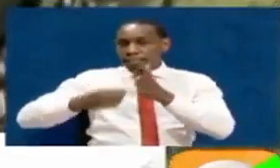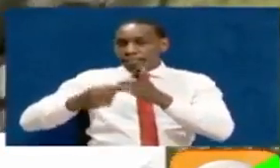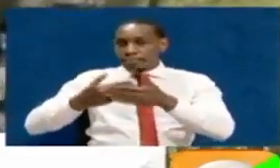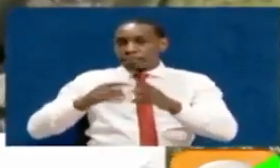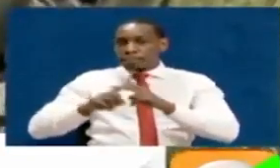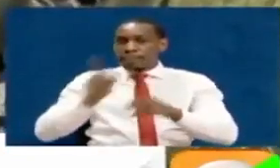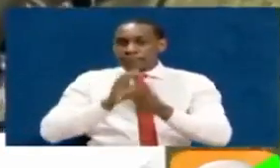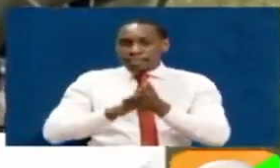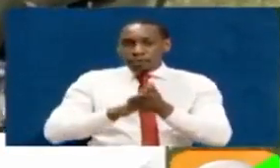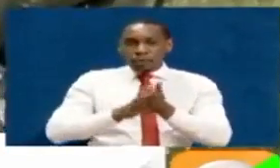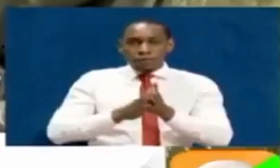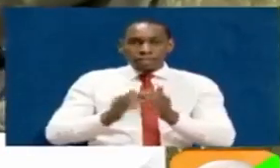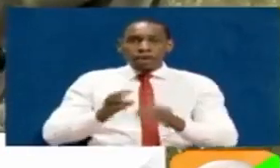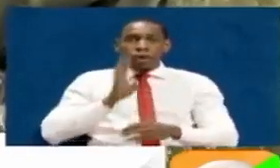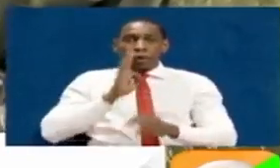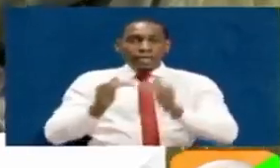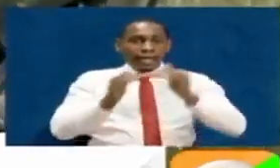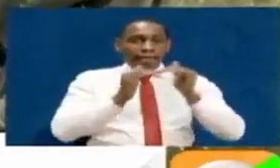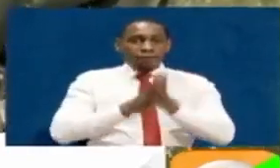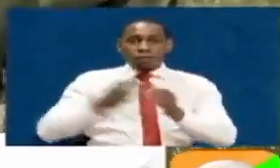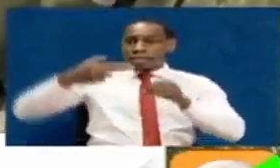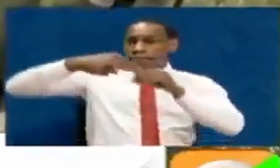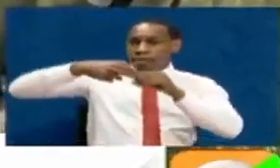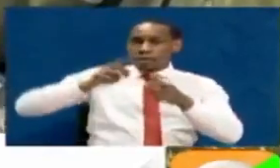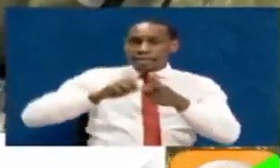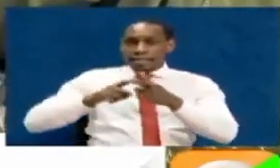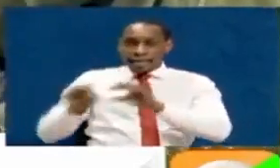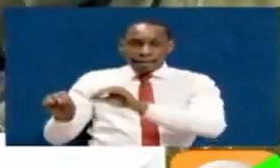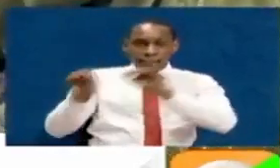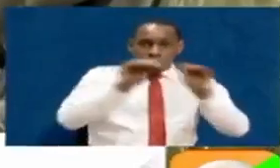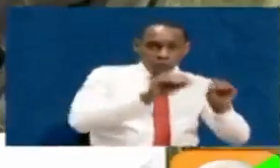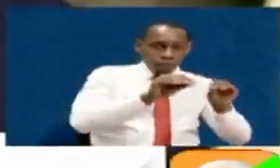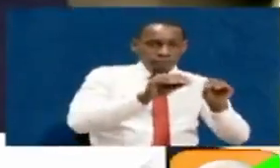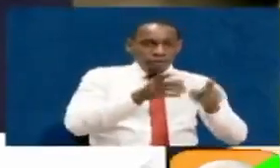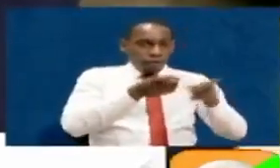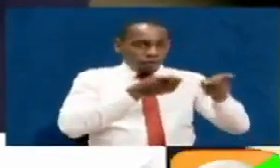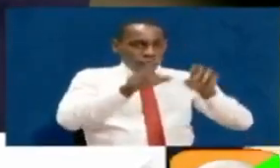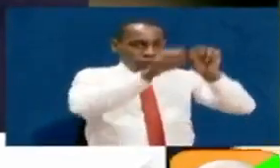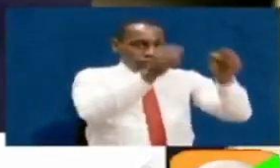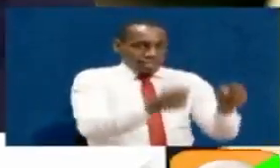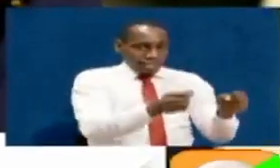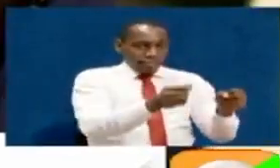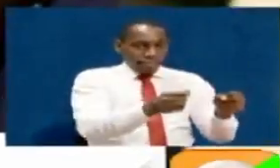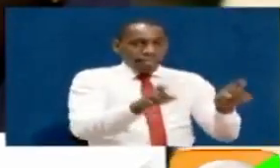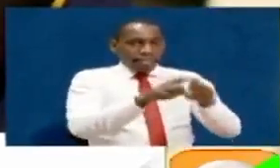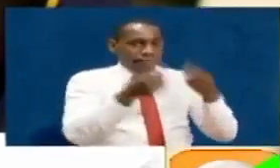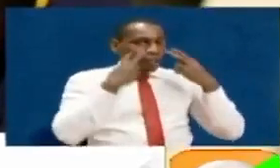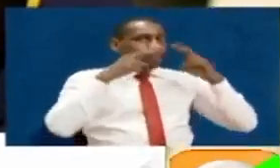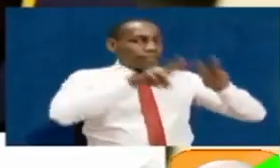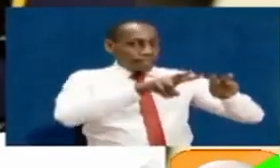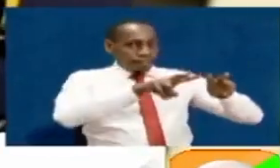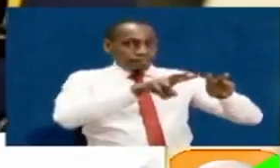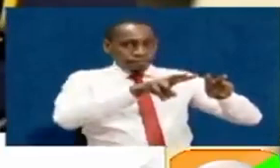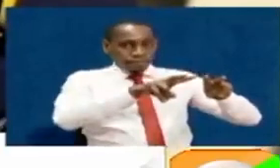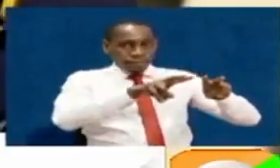generators, na level za maji na mafuta. Alafu nakuja hapa kwa main control system. Nakuja naangalia